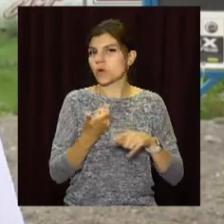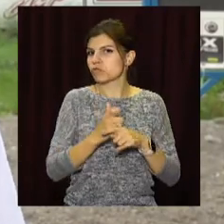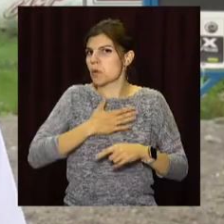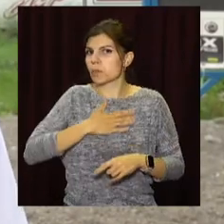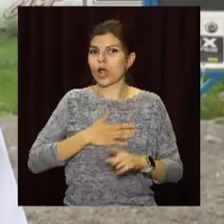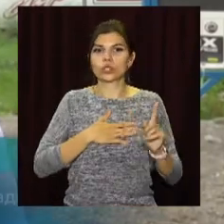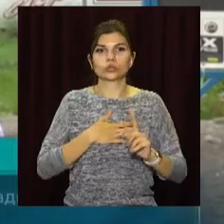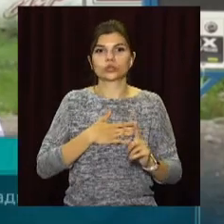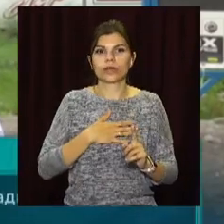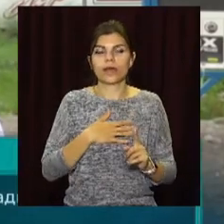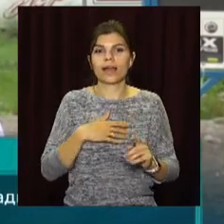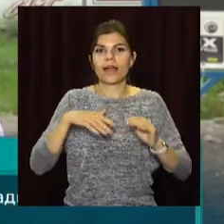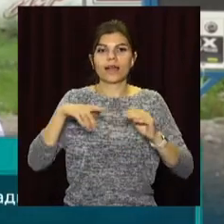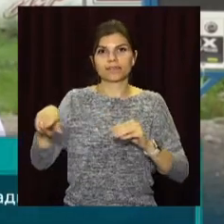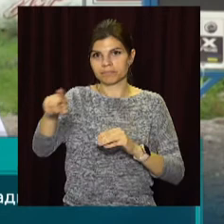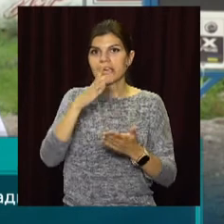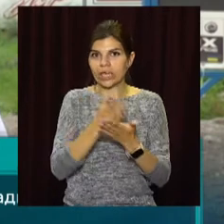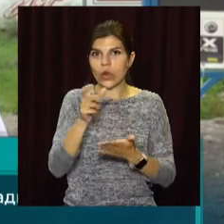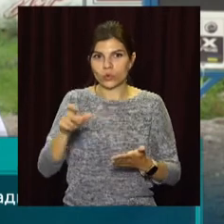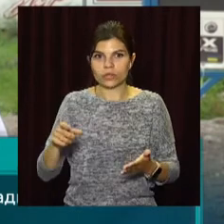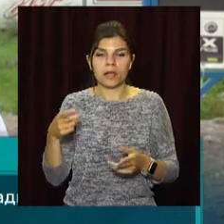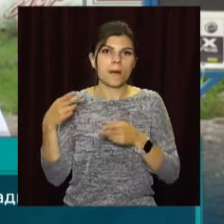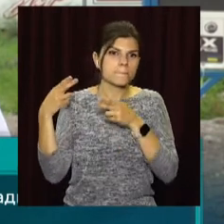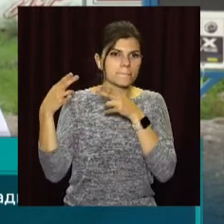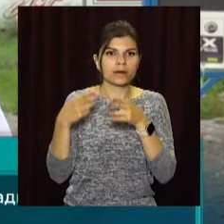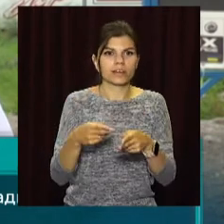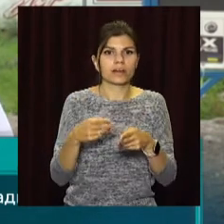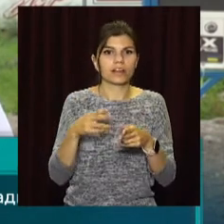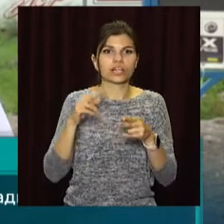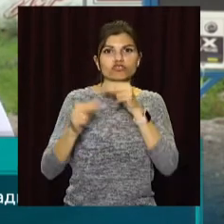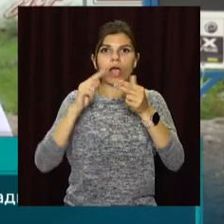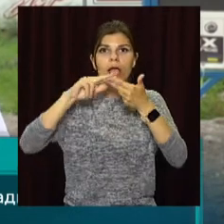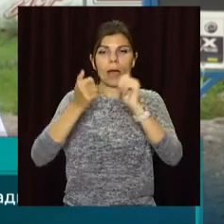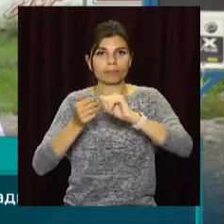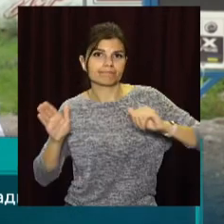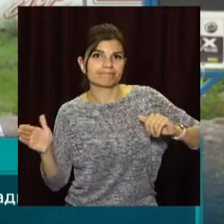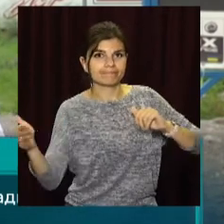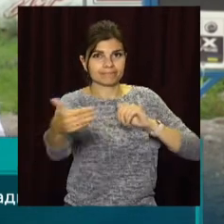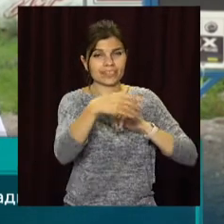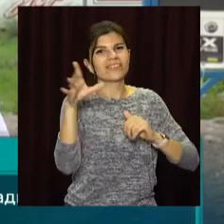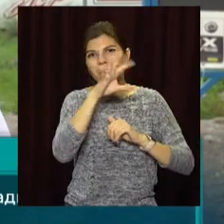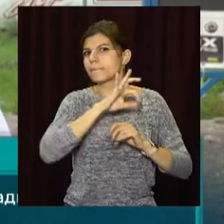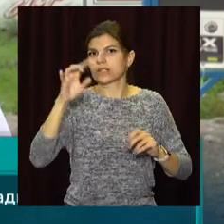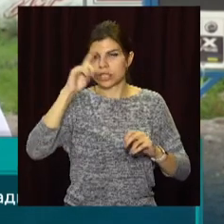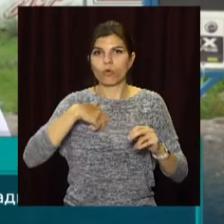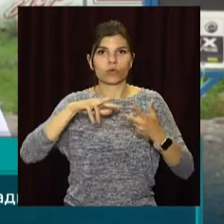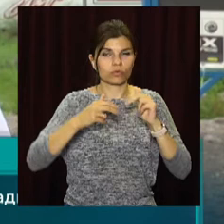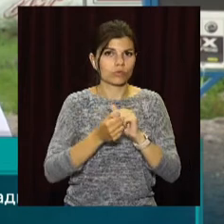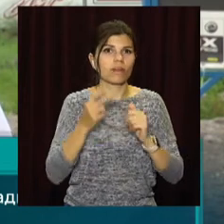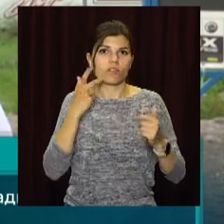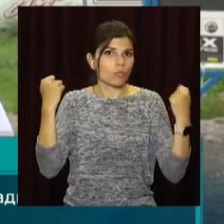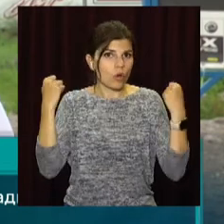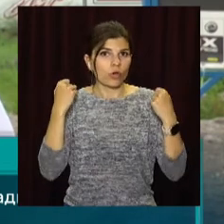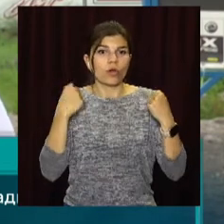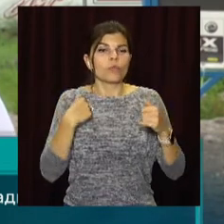що хлопці їхали через Кам'янське. Все прекрасно знають, що міст у нас спортивний,